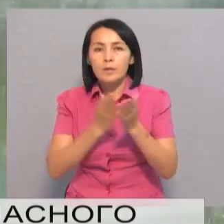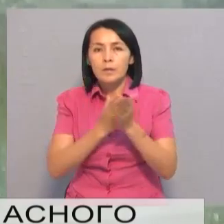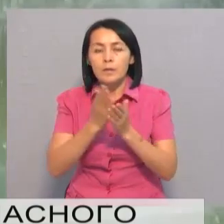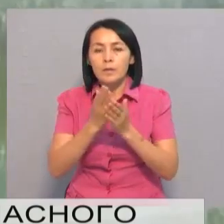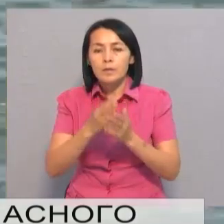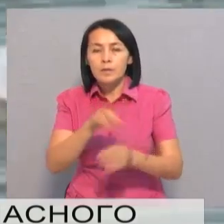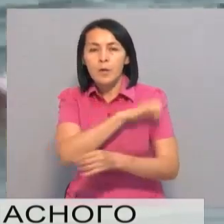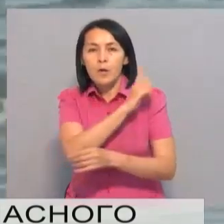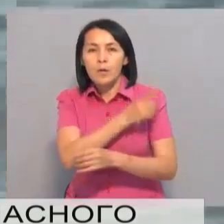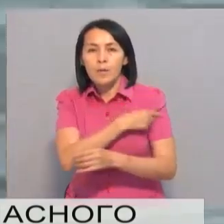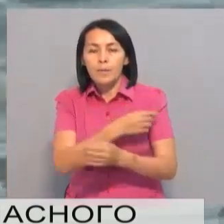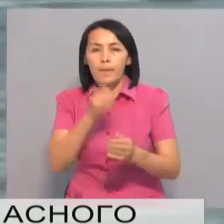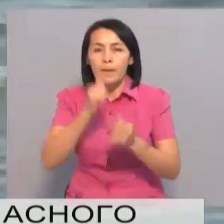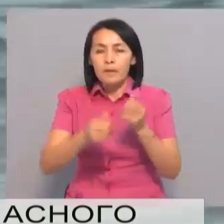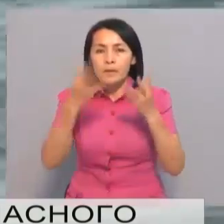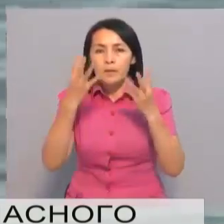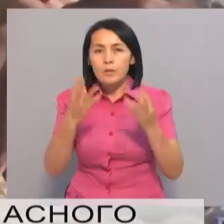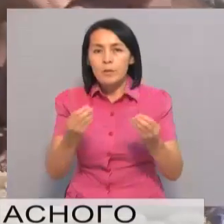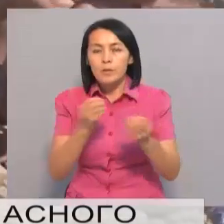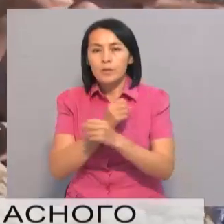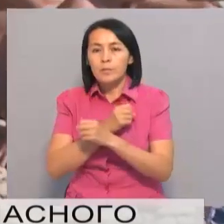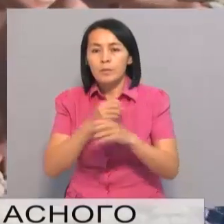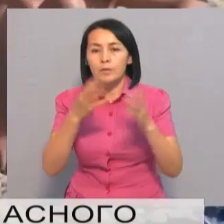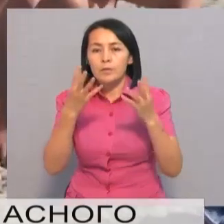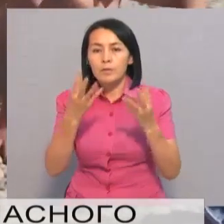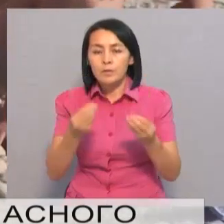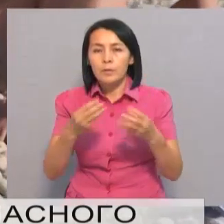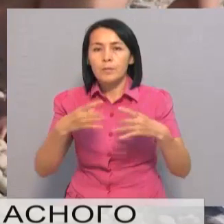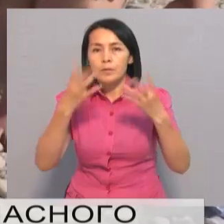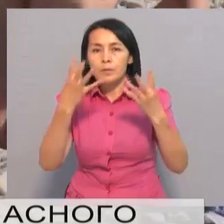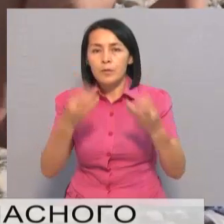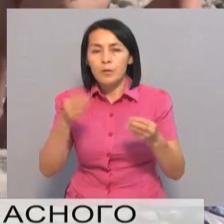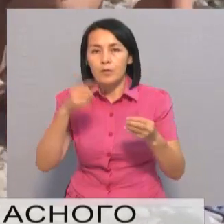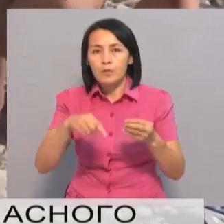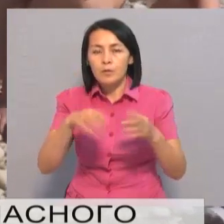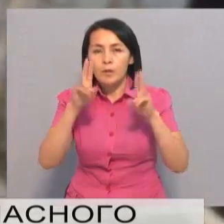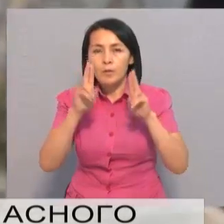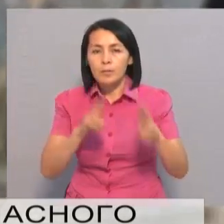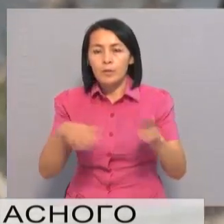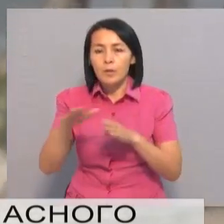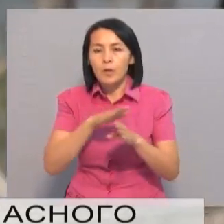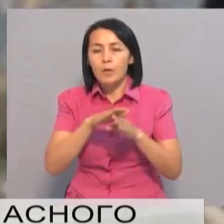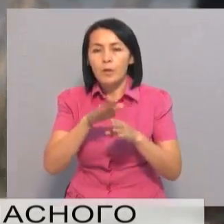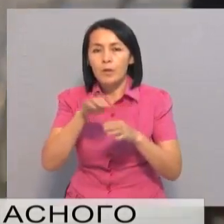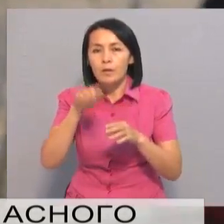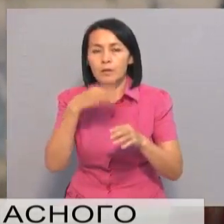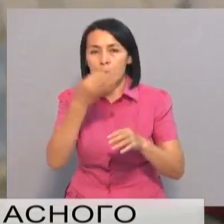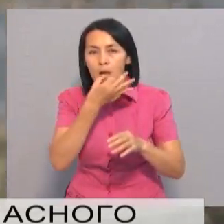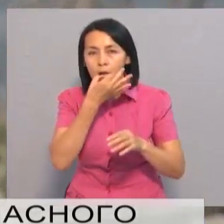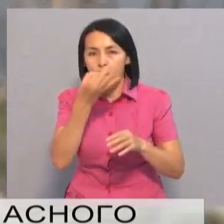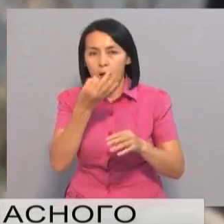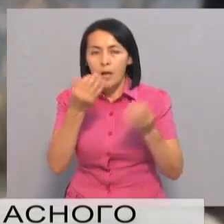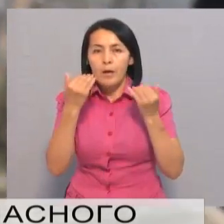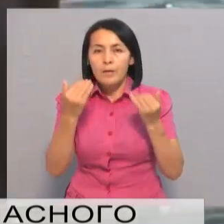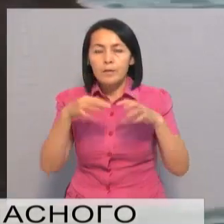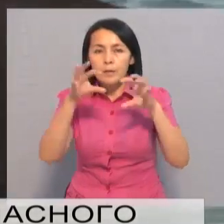ведется в усиленном режиме ежедневно, в выходные и праздничные дни. В случае нарушения правил общего водопользования несет ответственность в